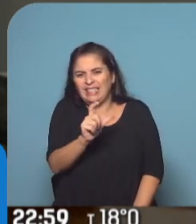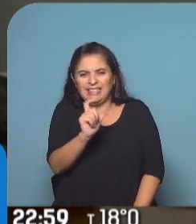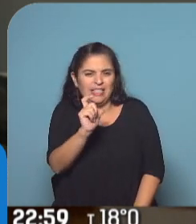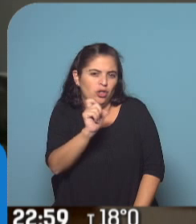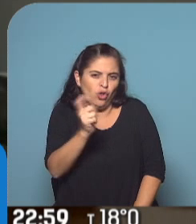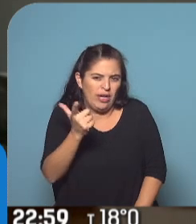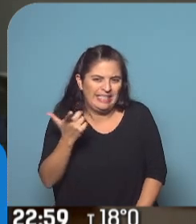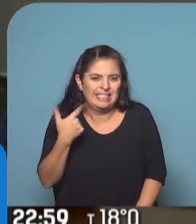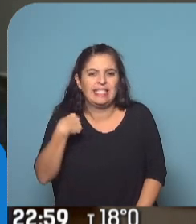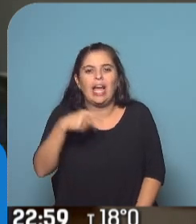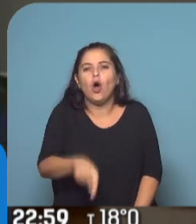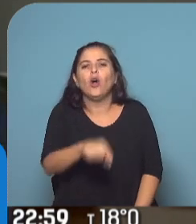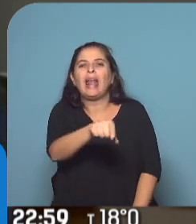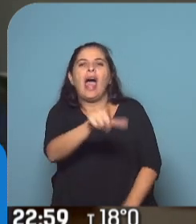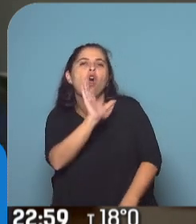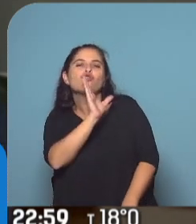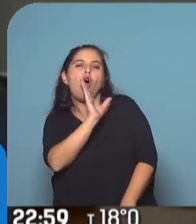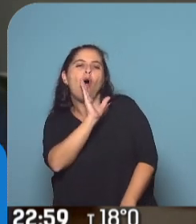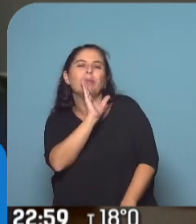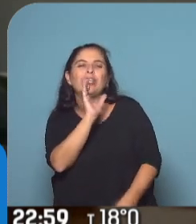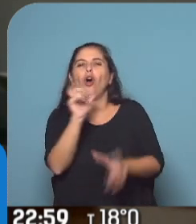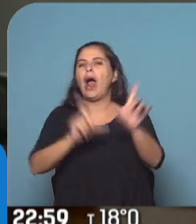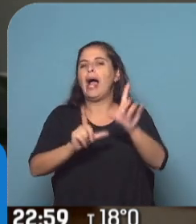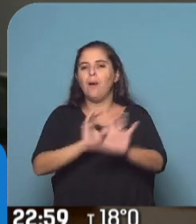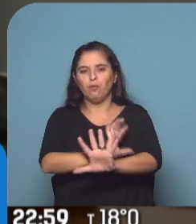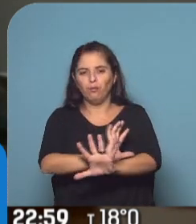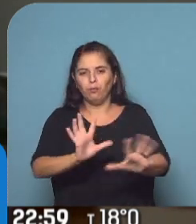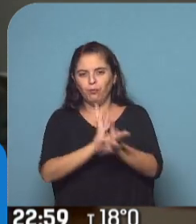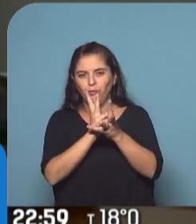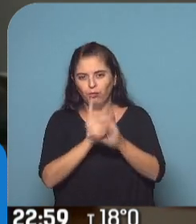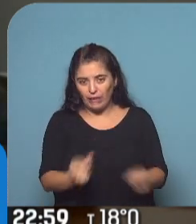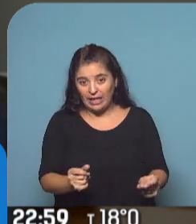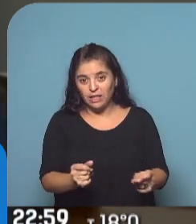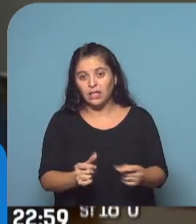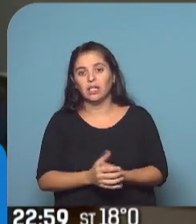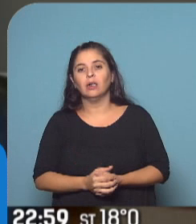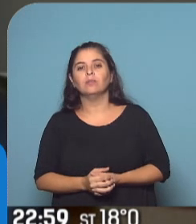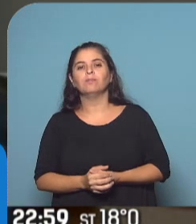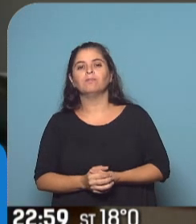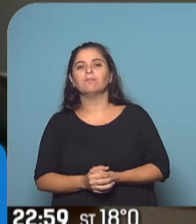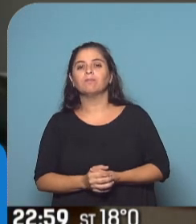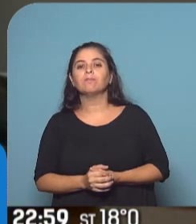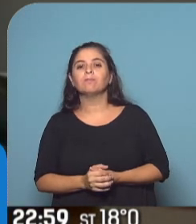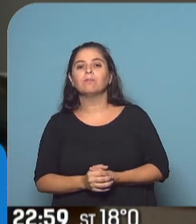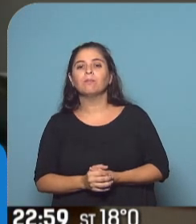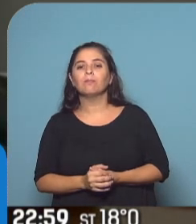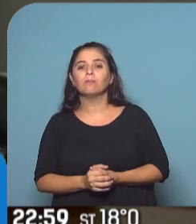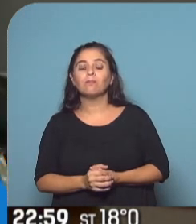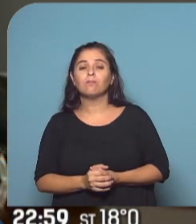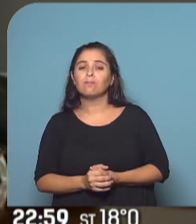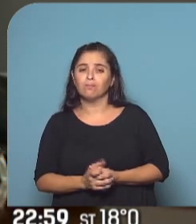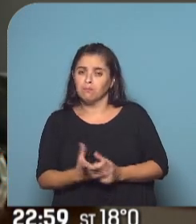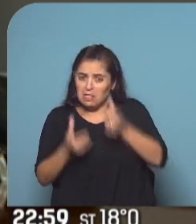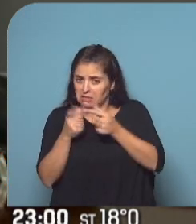no longer an artist who gets applause from the room, he will then have lots